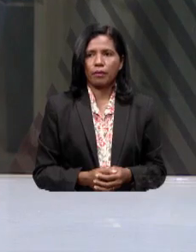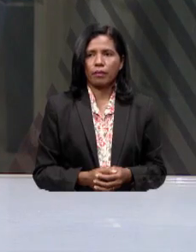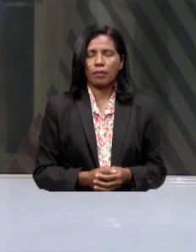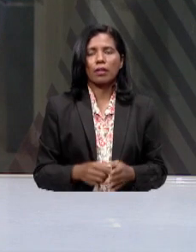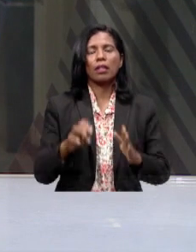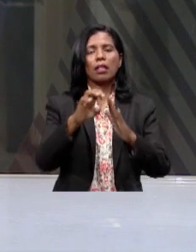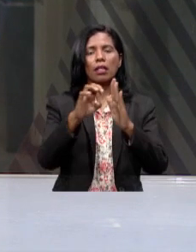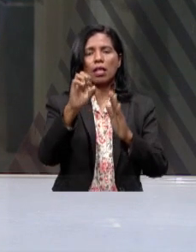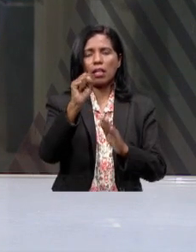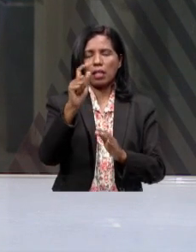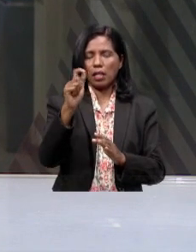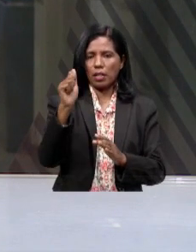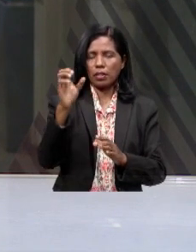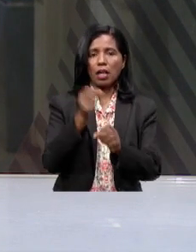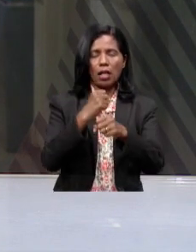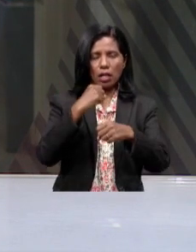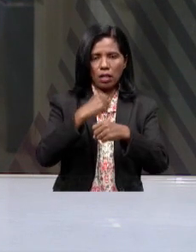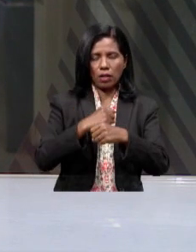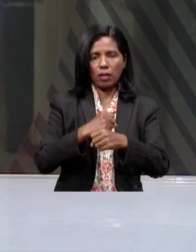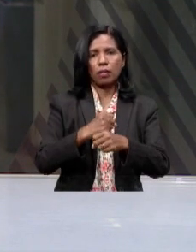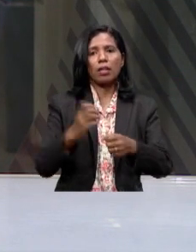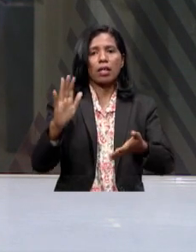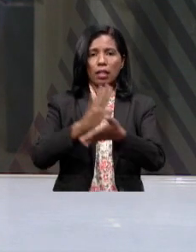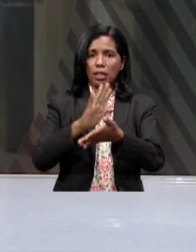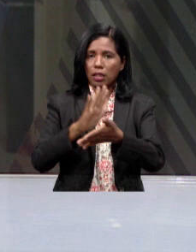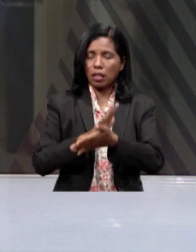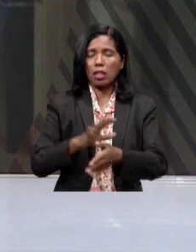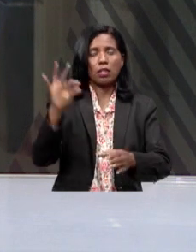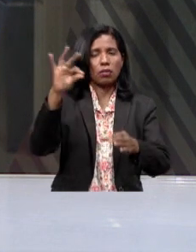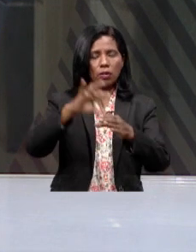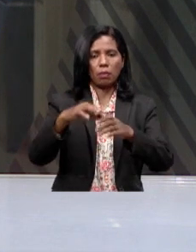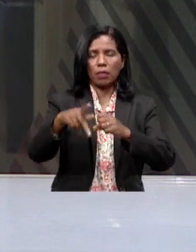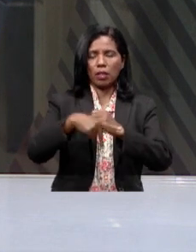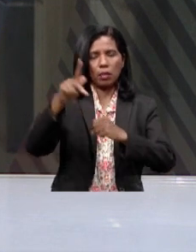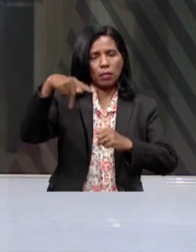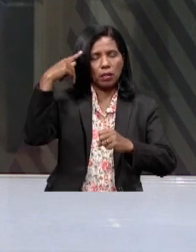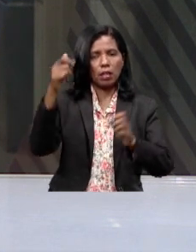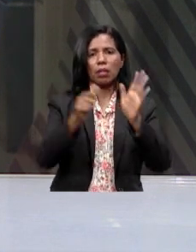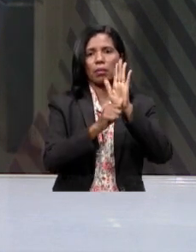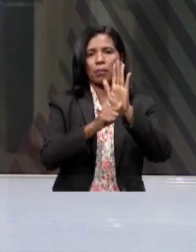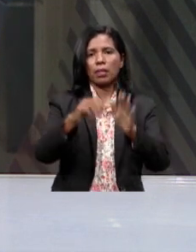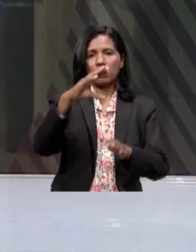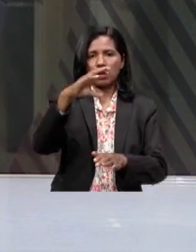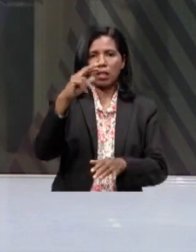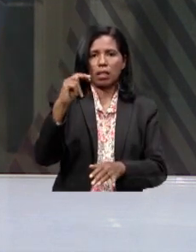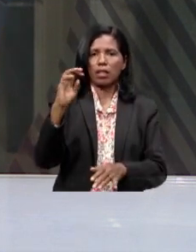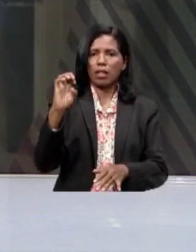Stai produzione modelo bulletin voto ba partito politico, hodia presenta ba sene.